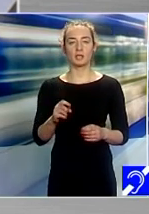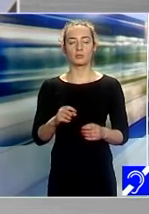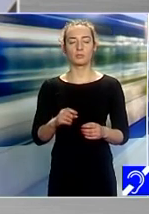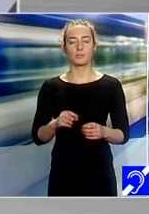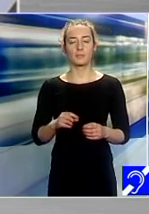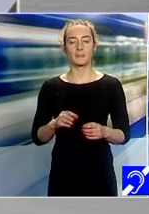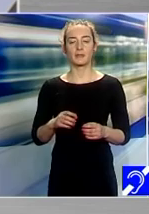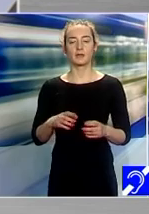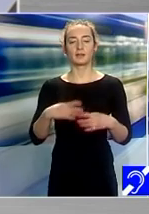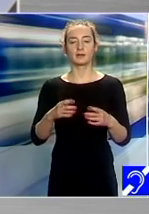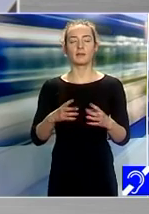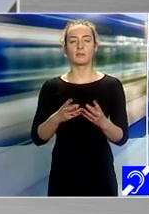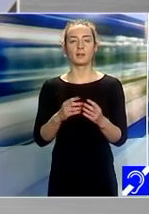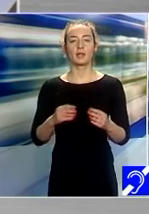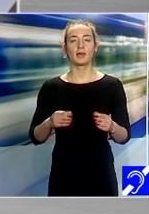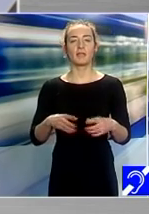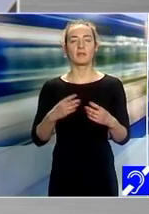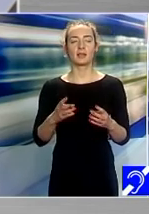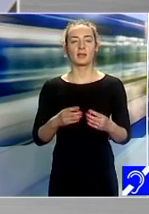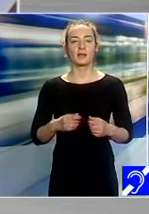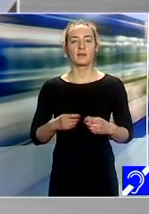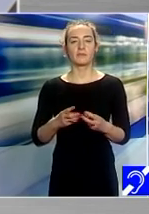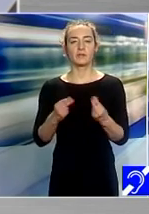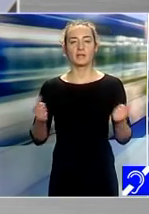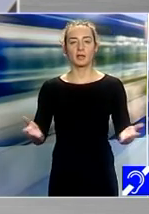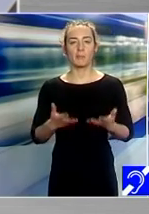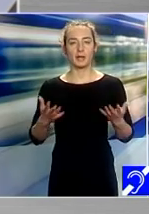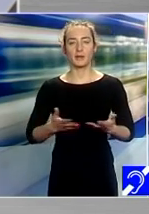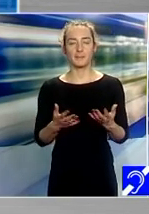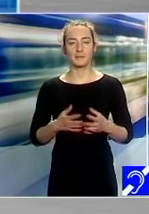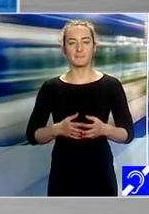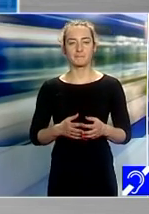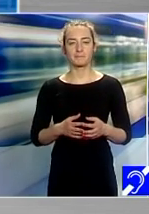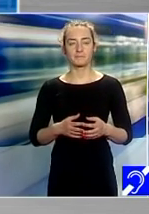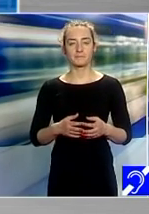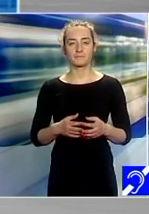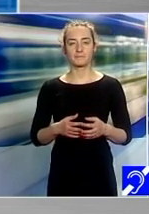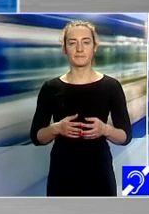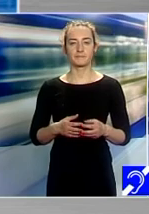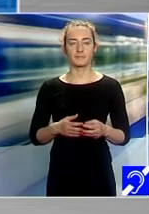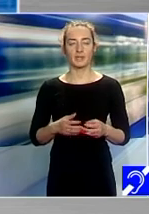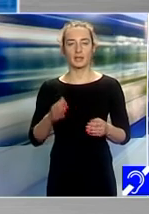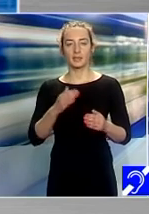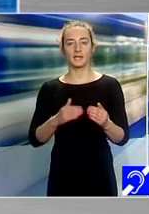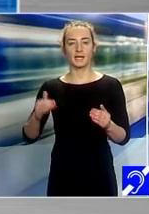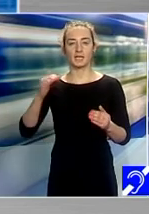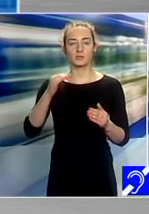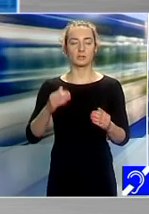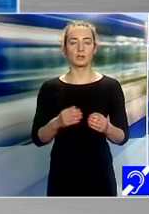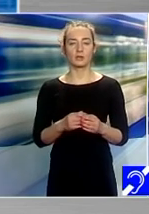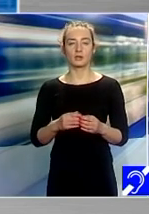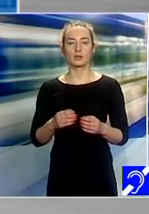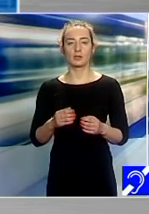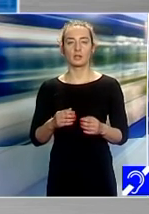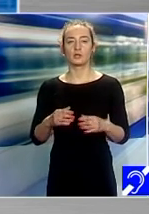pompează vindecarea în orice. În practic în ajută prin hiperoxigenarea țesuturilor, grăbește și ajută